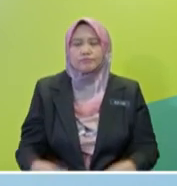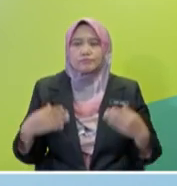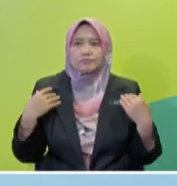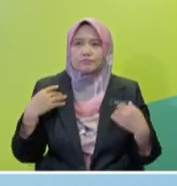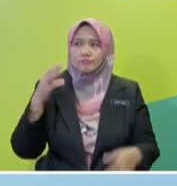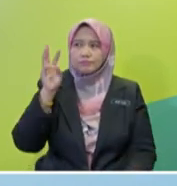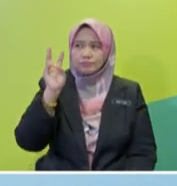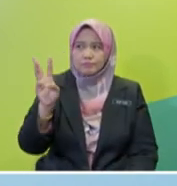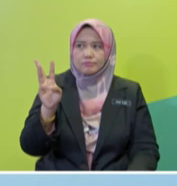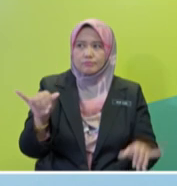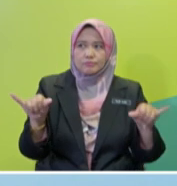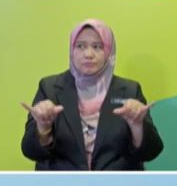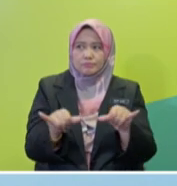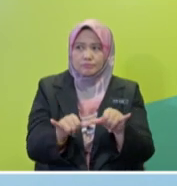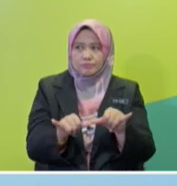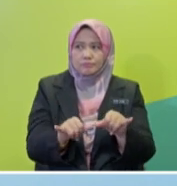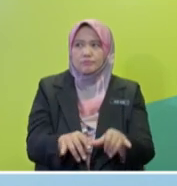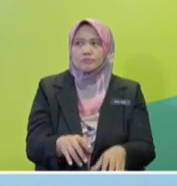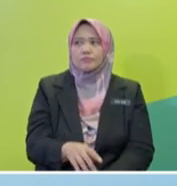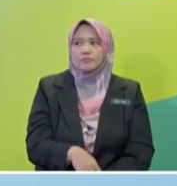Oke kita beli besar